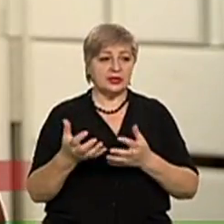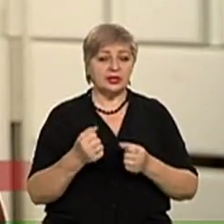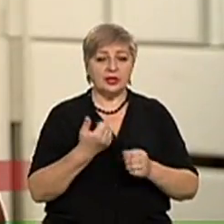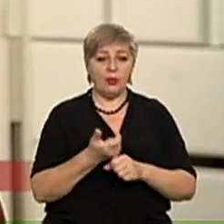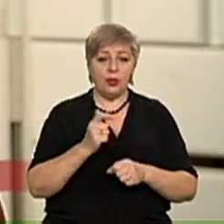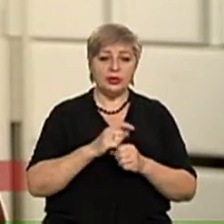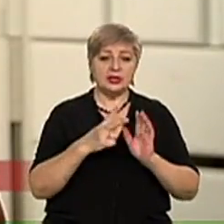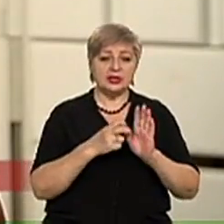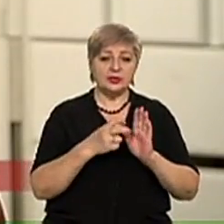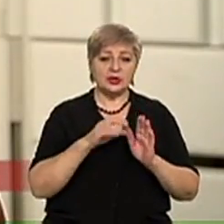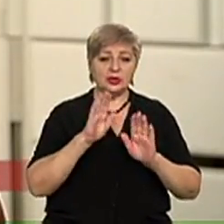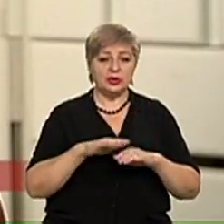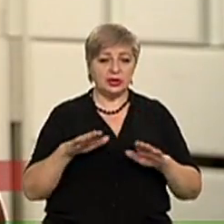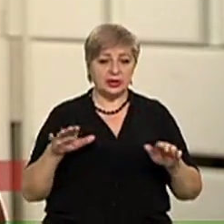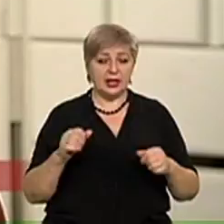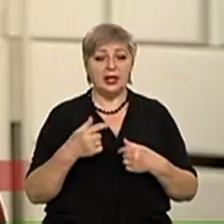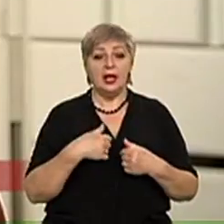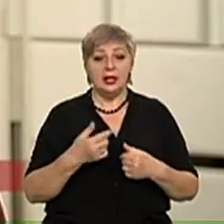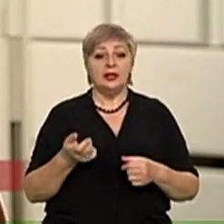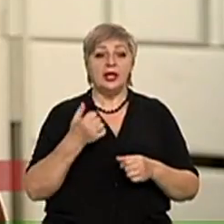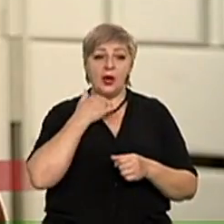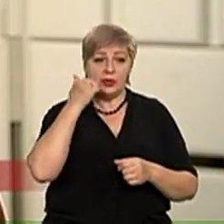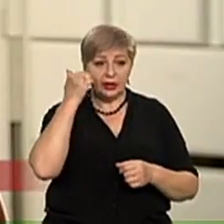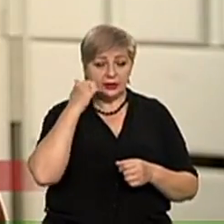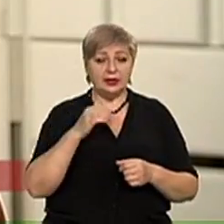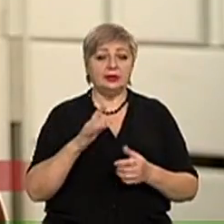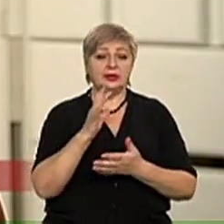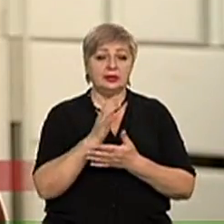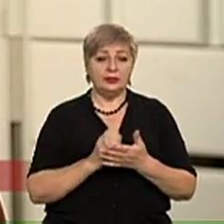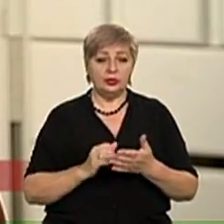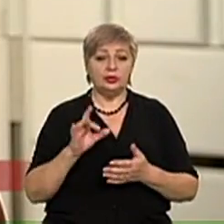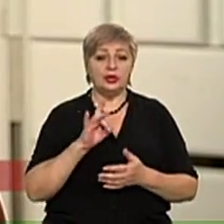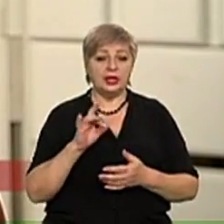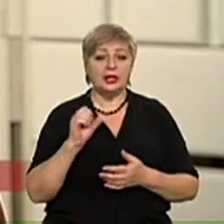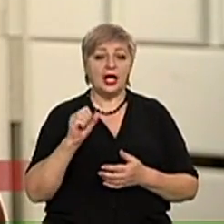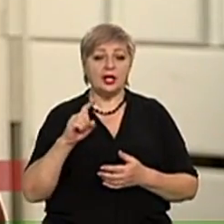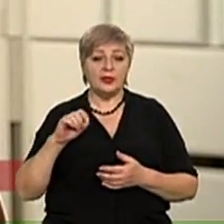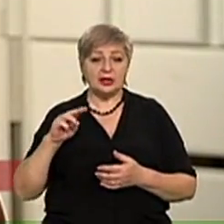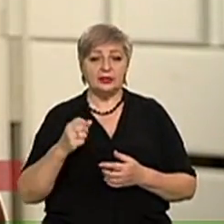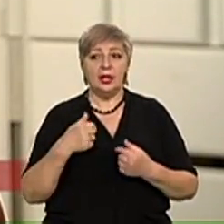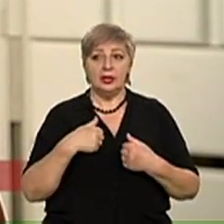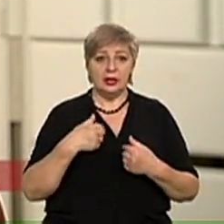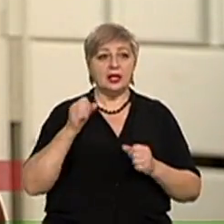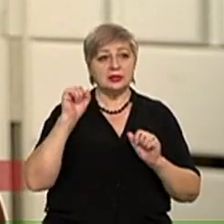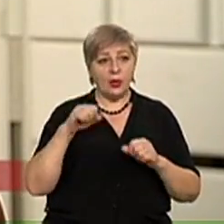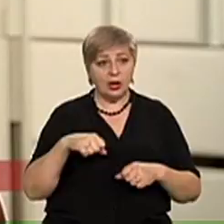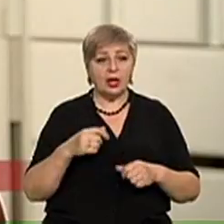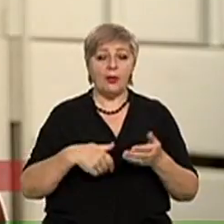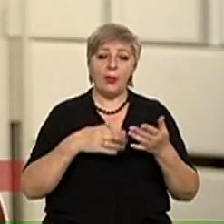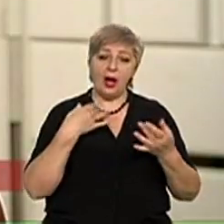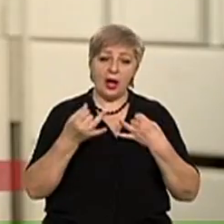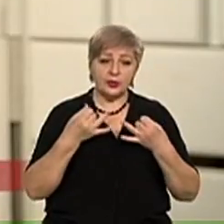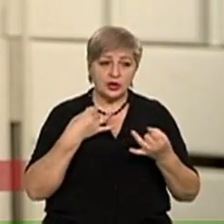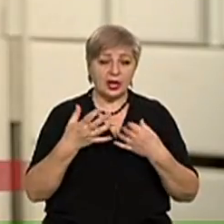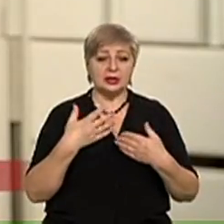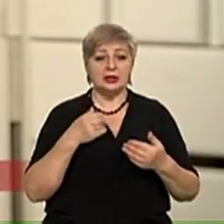благодарна фонду Рената Ахметова, потому что благодаря этой возможности я смогла пообщаться и узнала что-то для себя